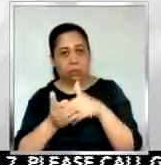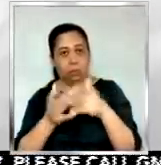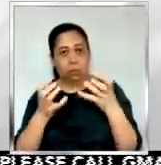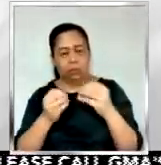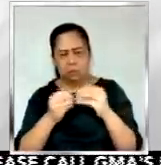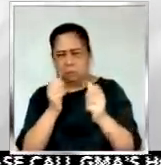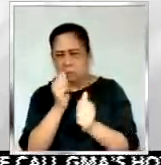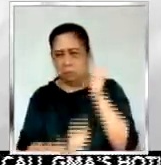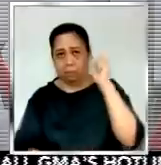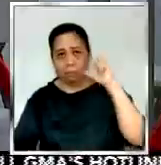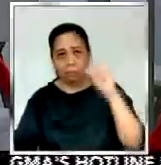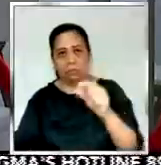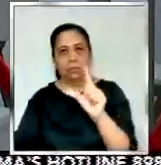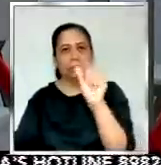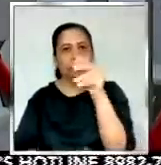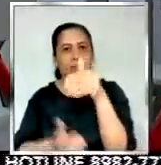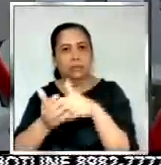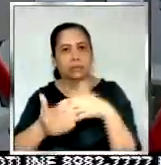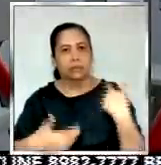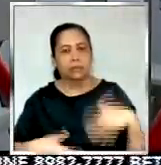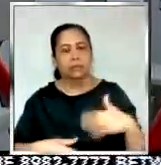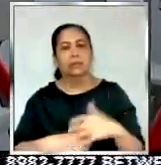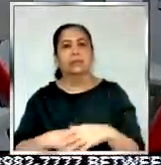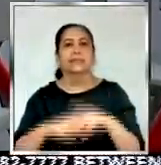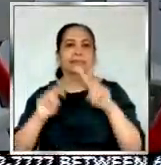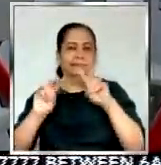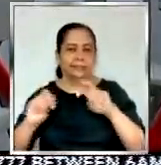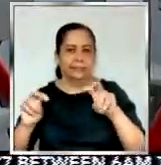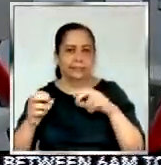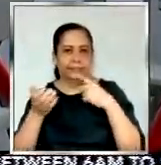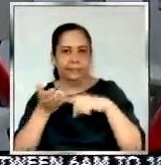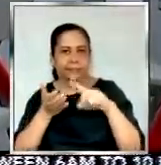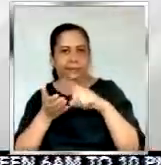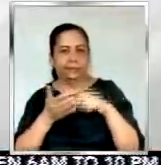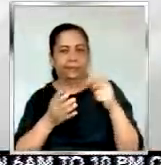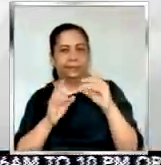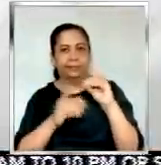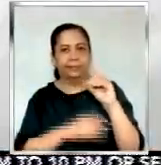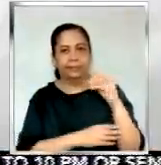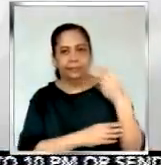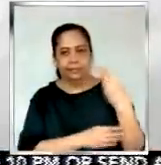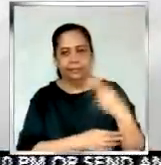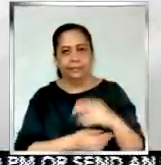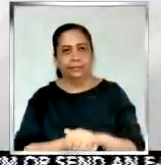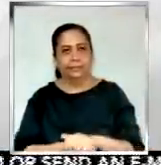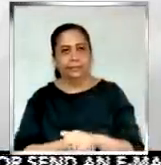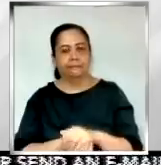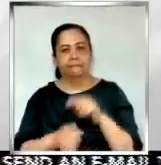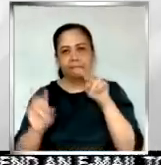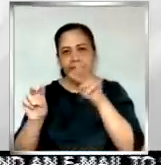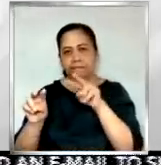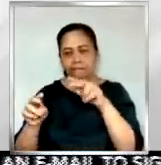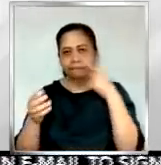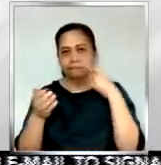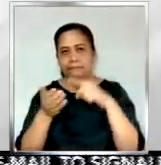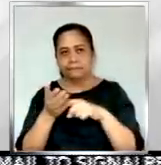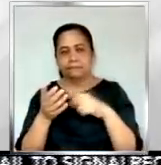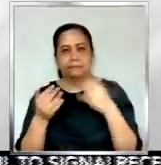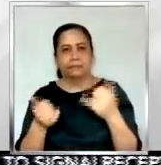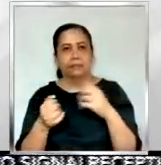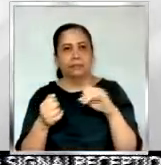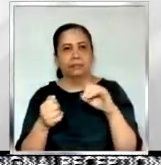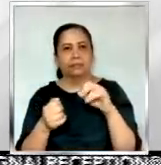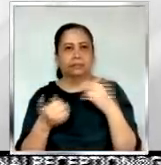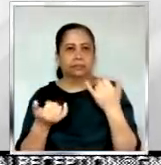pinakamabilis, 20,000. Pinaiimbisigahan na raw ito ng Department of Health. Pinapamonitor na and it was just raised